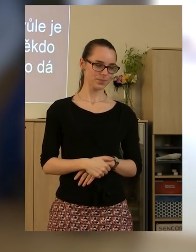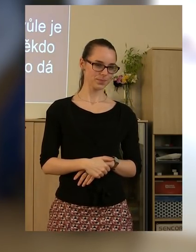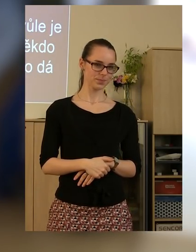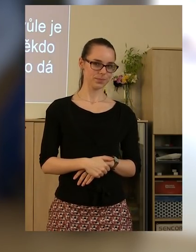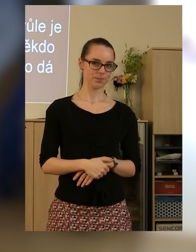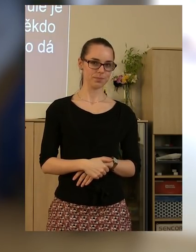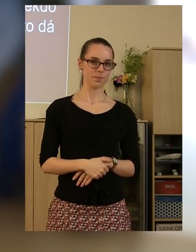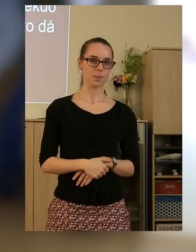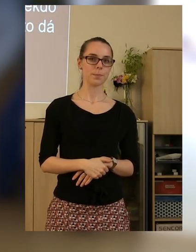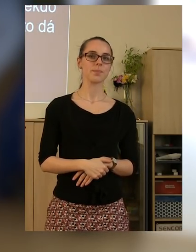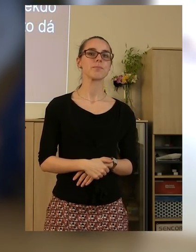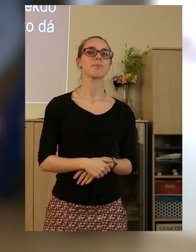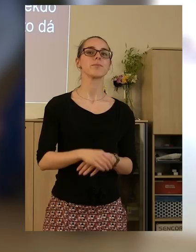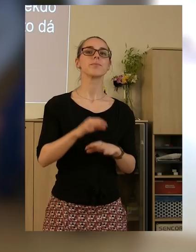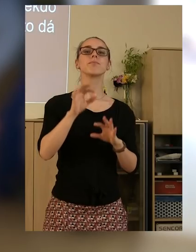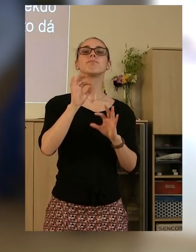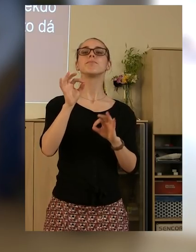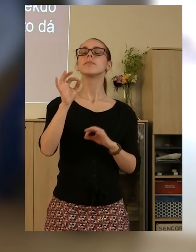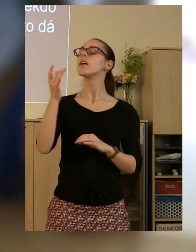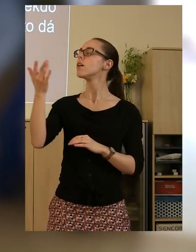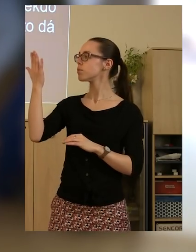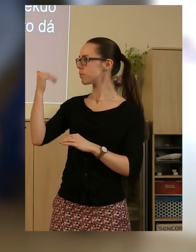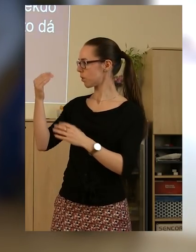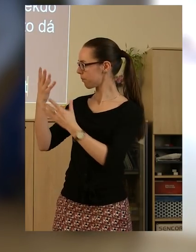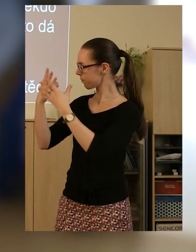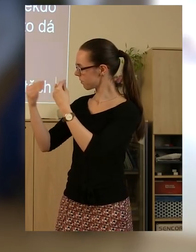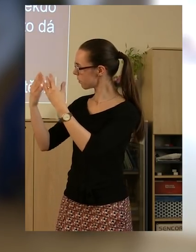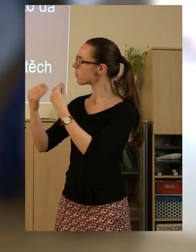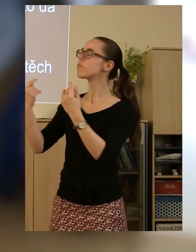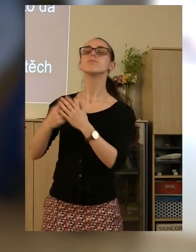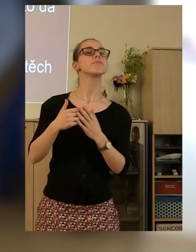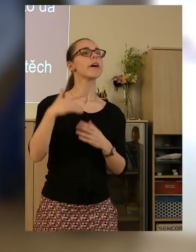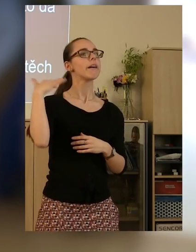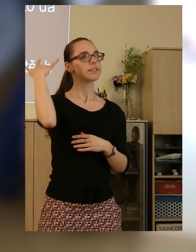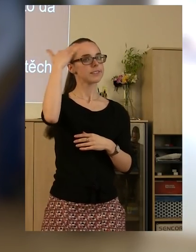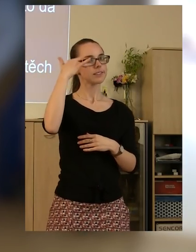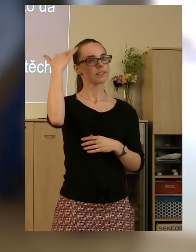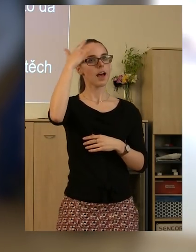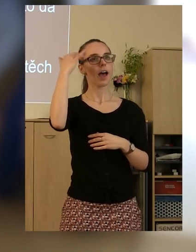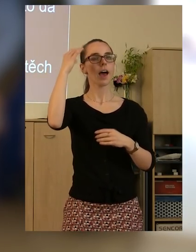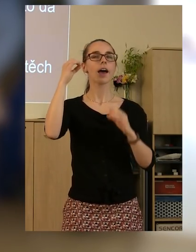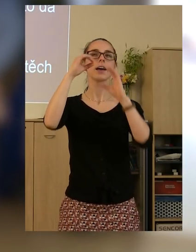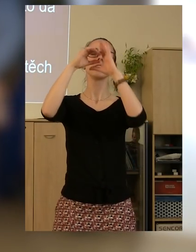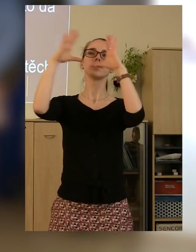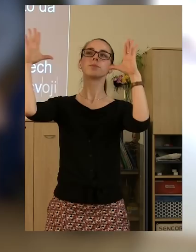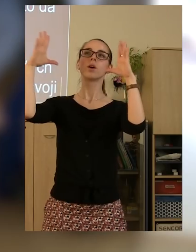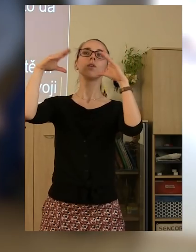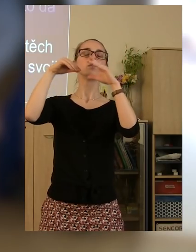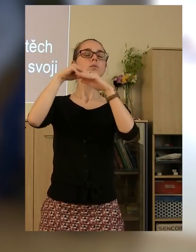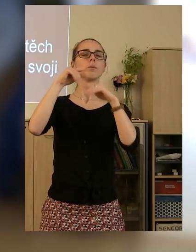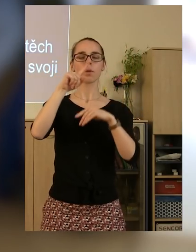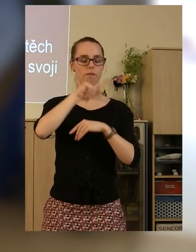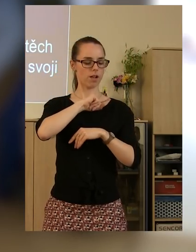No a když jste tady mluvil o těch snech, kde uplatníte vlastně svoji vůli, namazoval